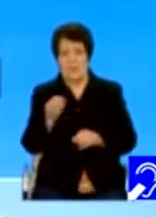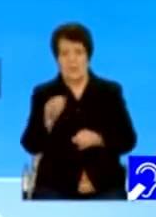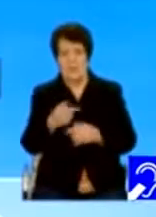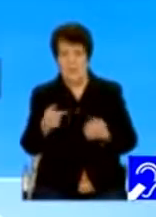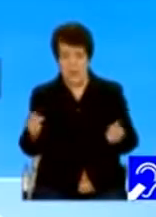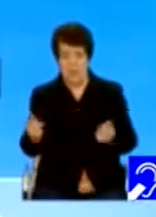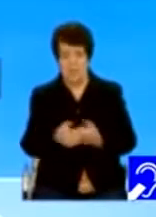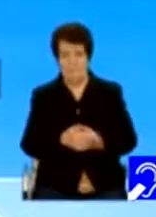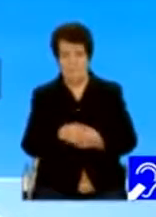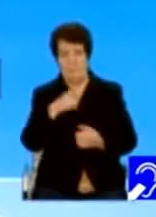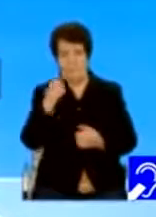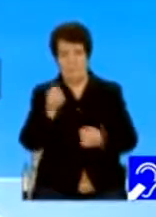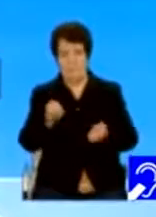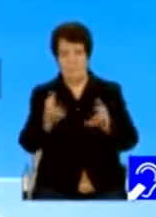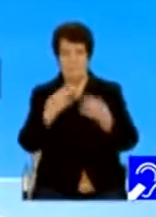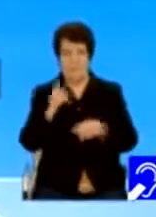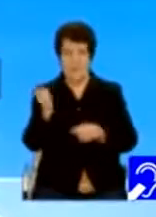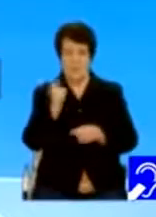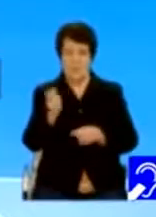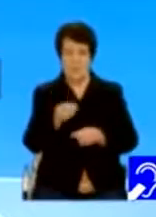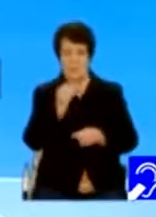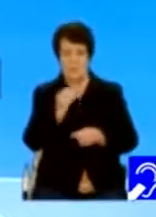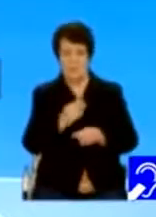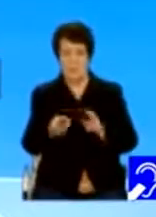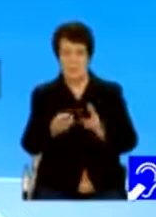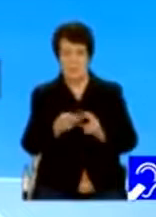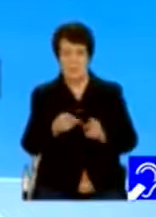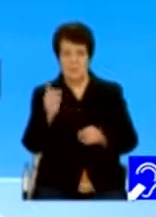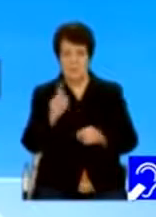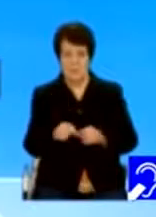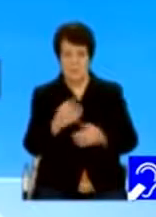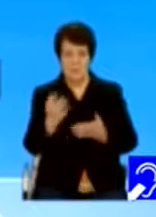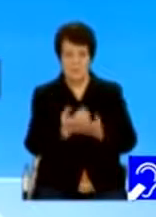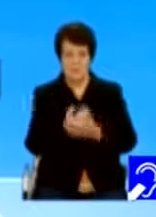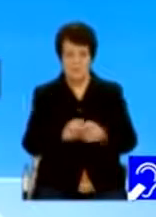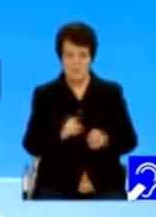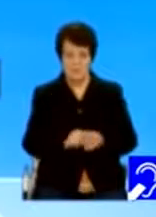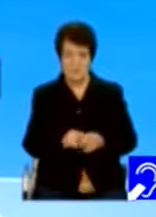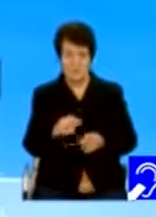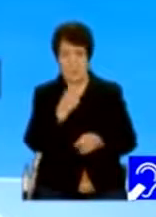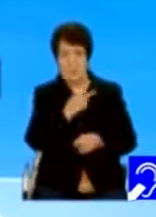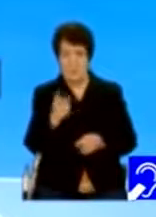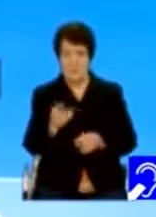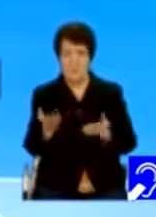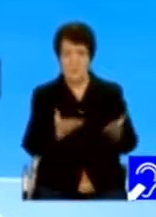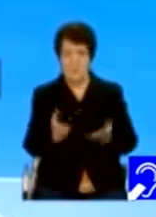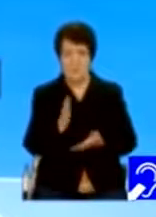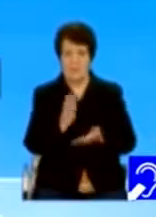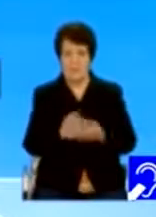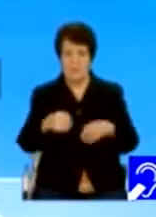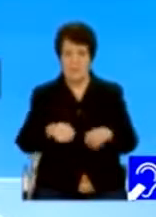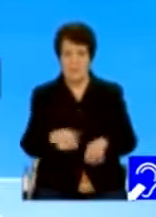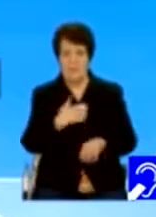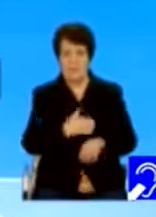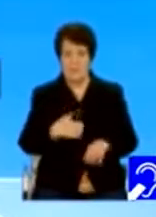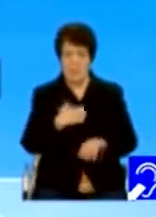de politici clare în domeniul agroalimentar. Doi, dar pentru a atinge toate aceste obiective, care sunt de-a dreptul